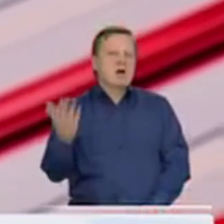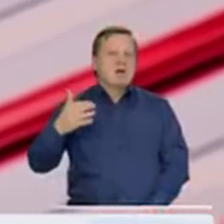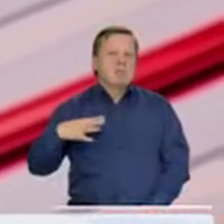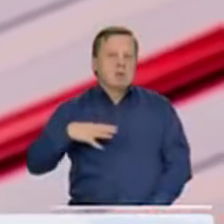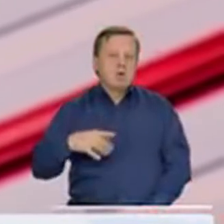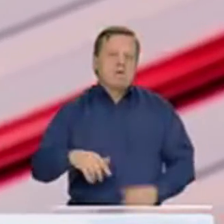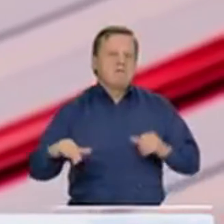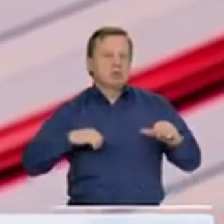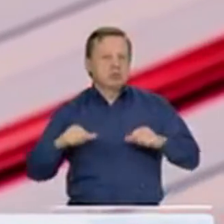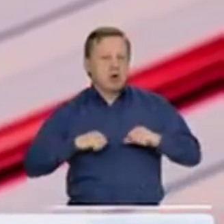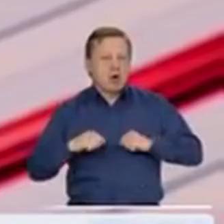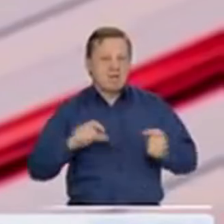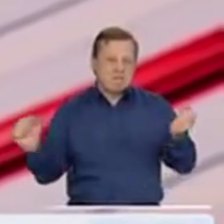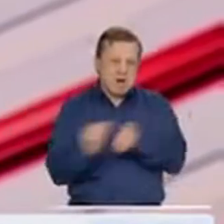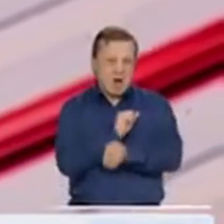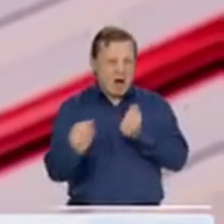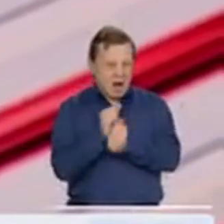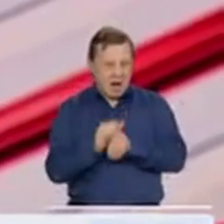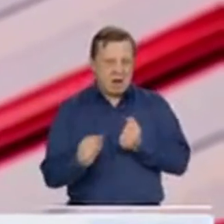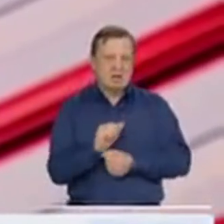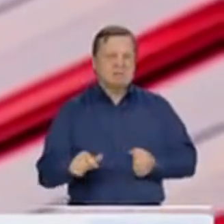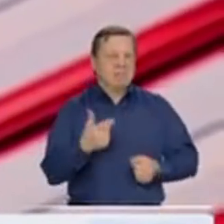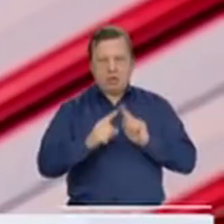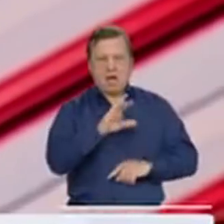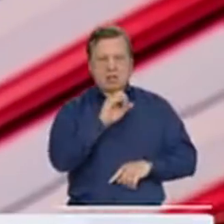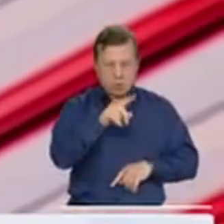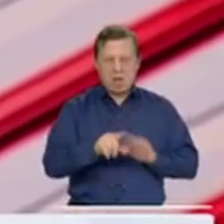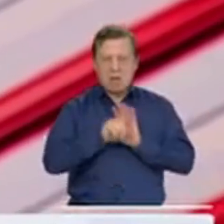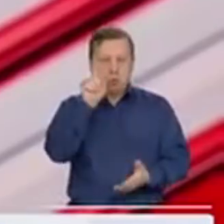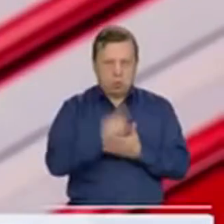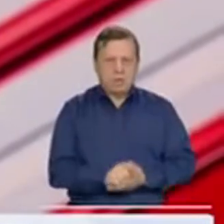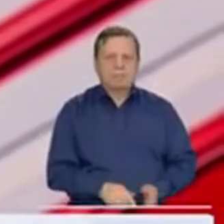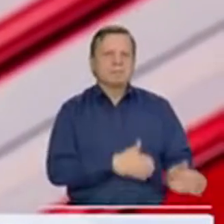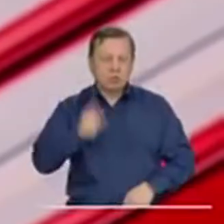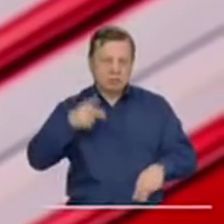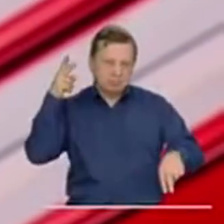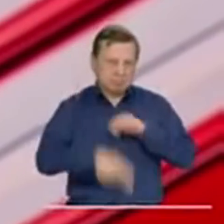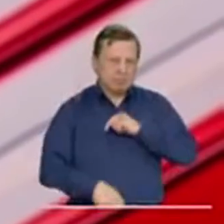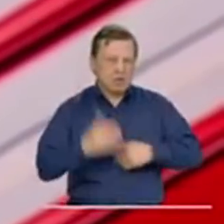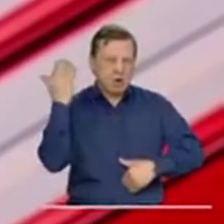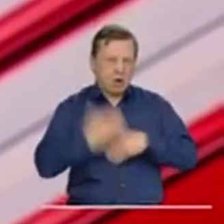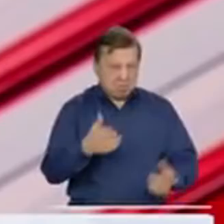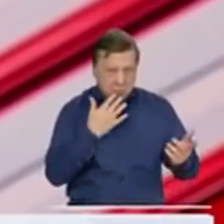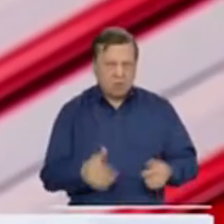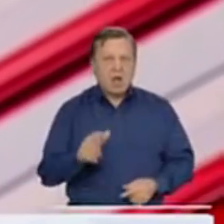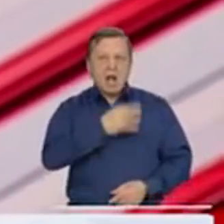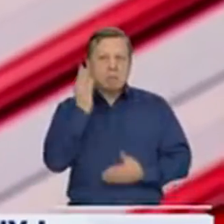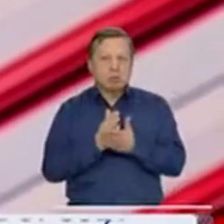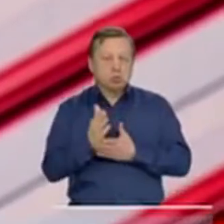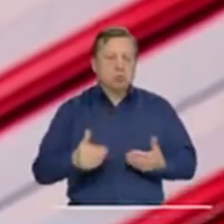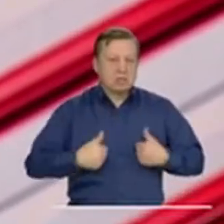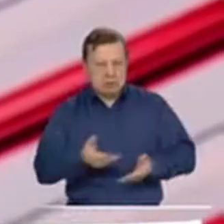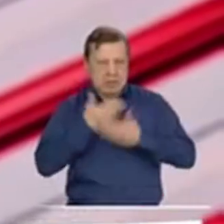z ustrojem i zwycięstwa z niesprawiedliwym ustrojem był Jarosław Kaczyński. Miała być likwidacja polskich obywateli. Nie zostało